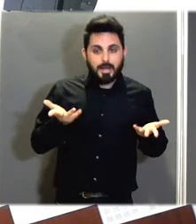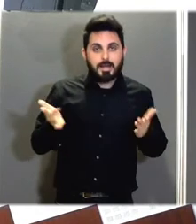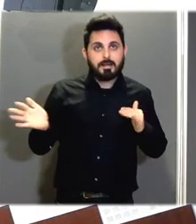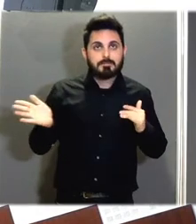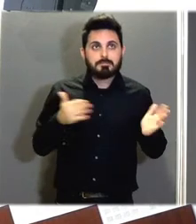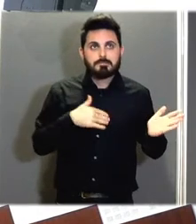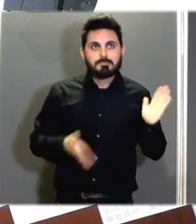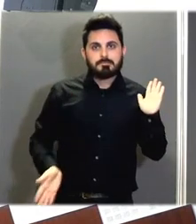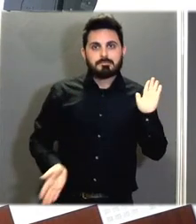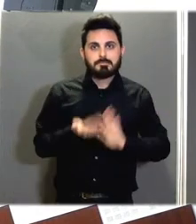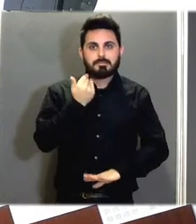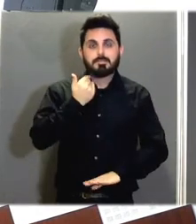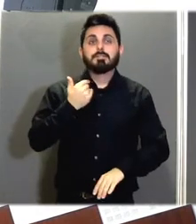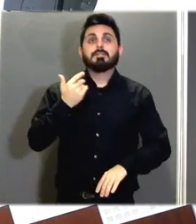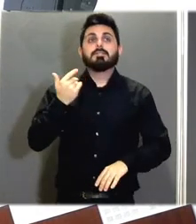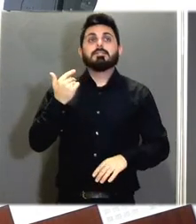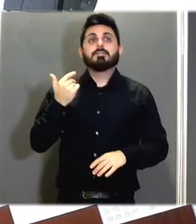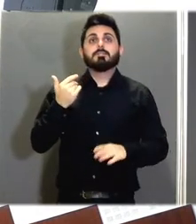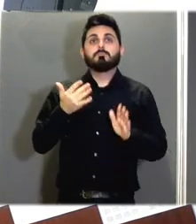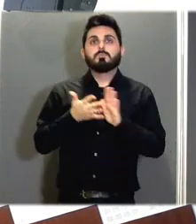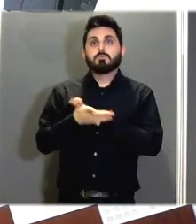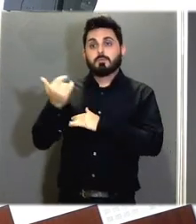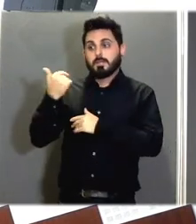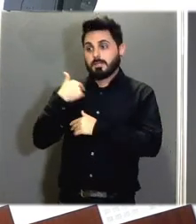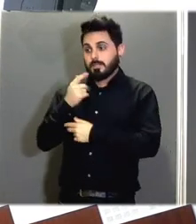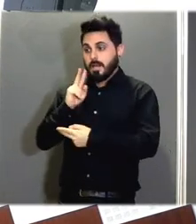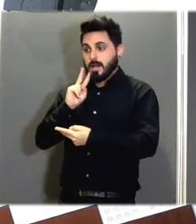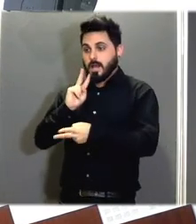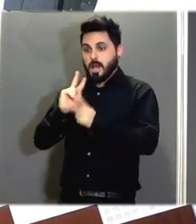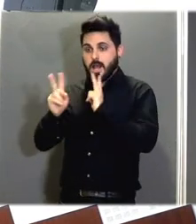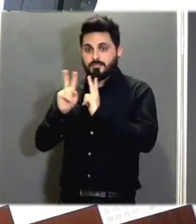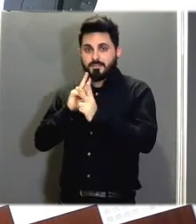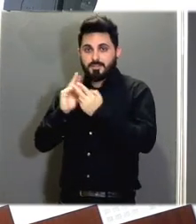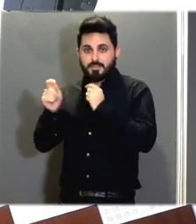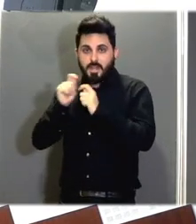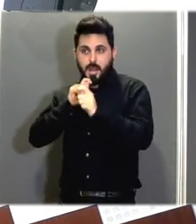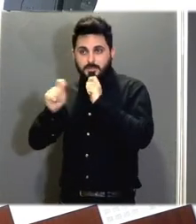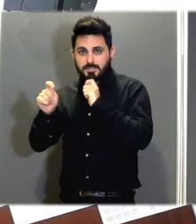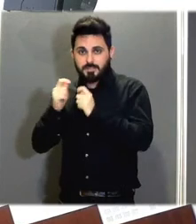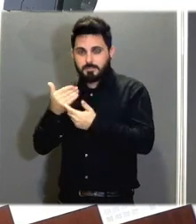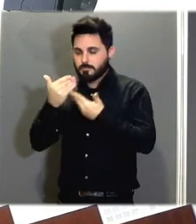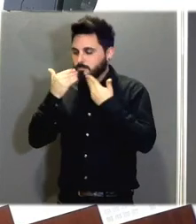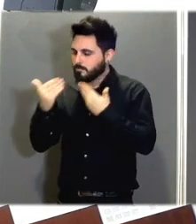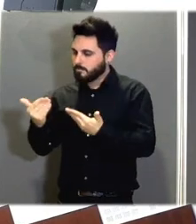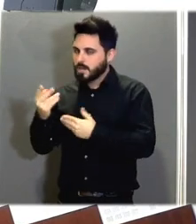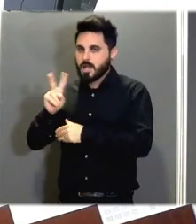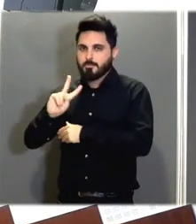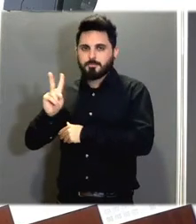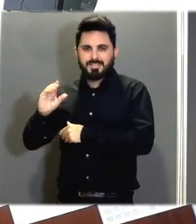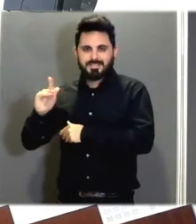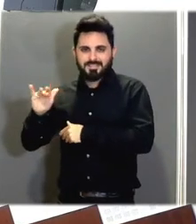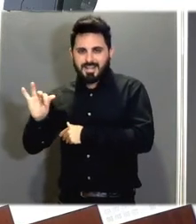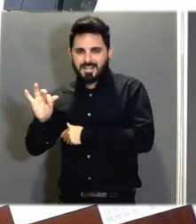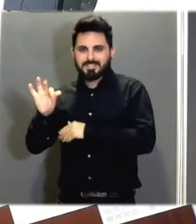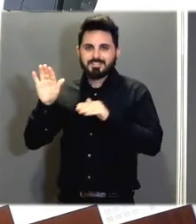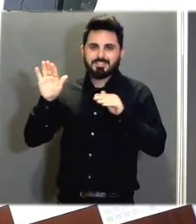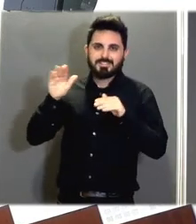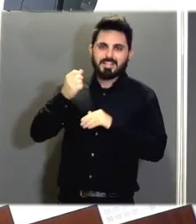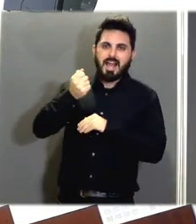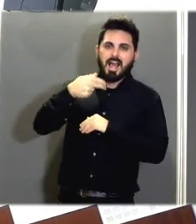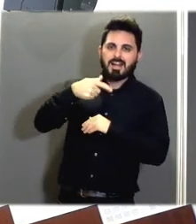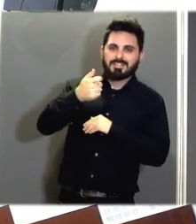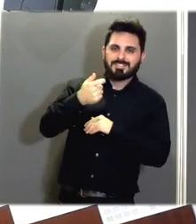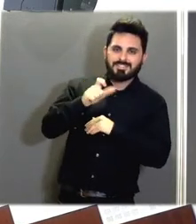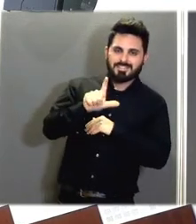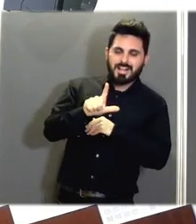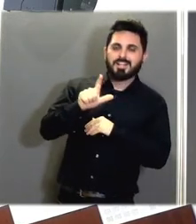aquesta fantàstica entrevista que volem agrair molt al Vicenç, amb l'Àngel Martínez i el Marcel Vivet. Jo